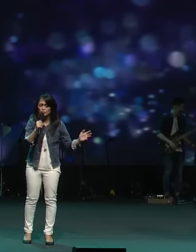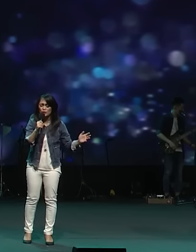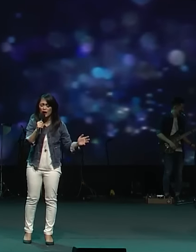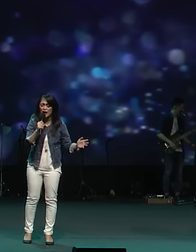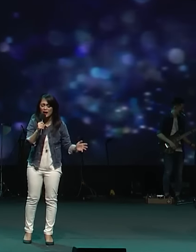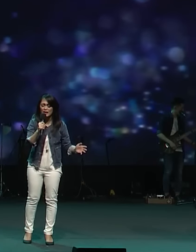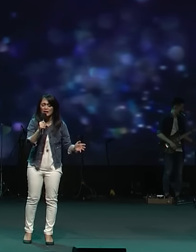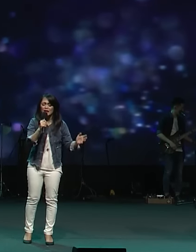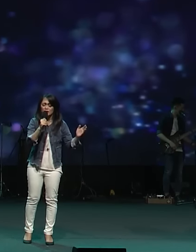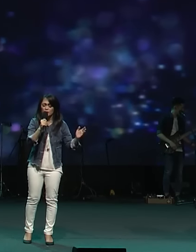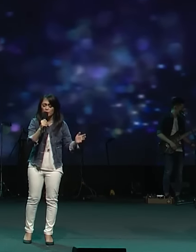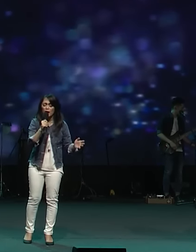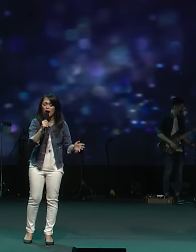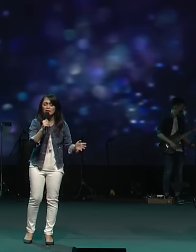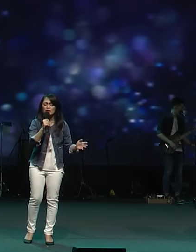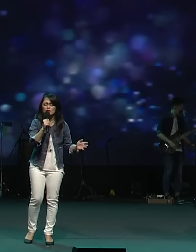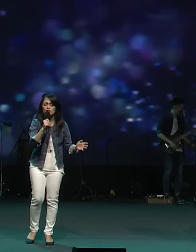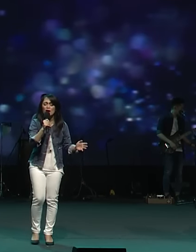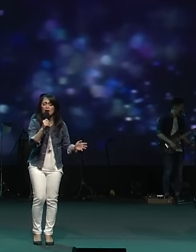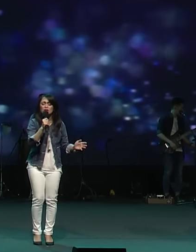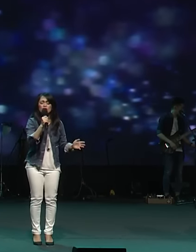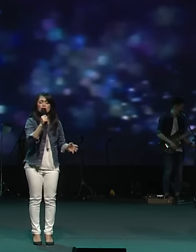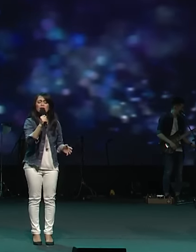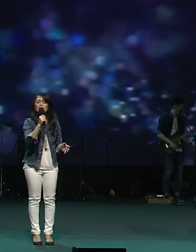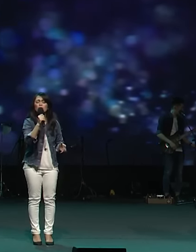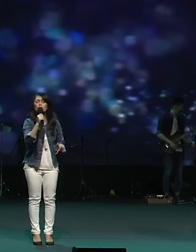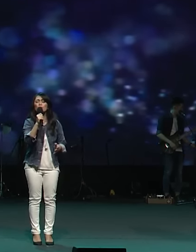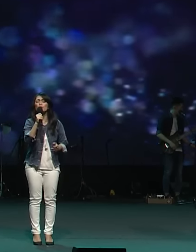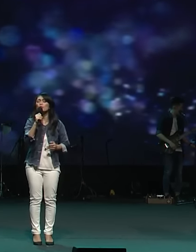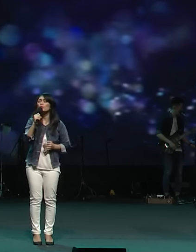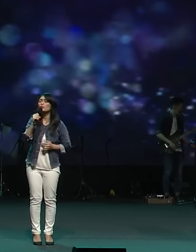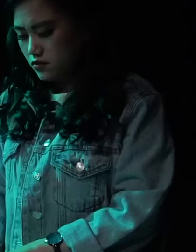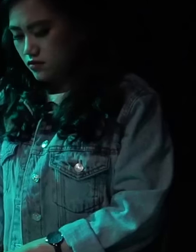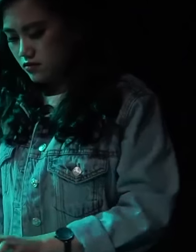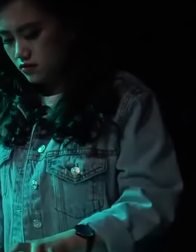Engkau Tuhan tepati janjimu.